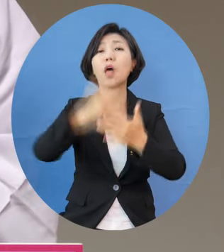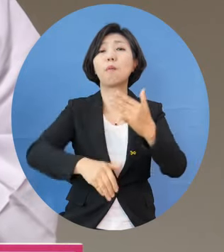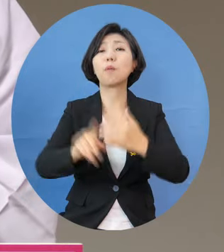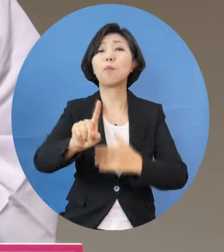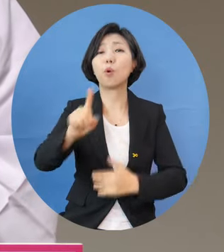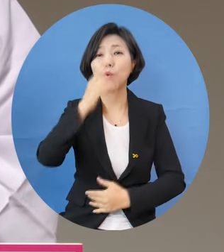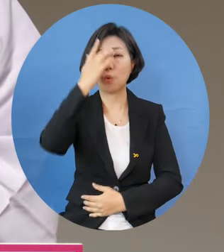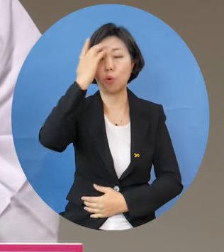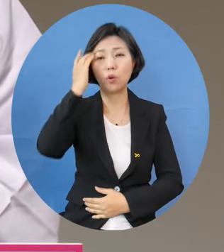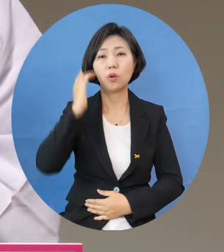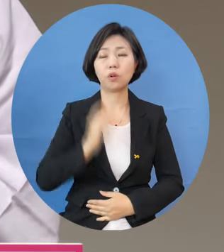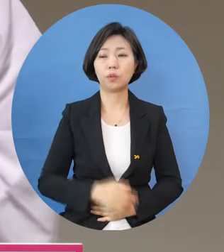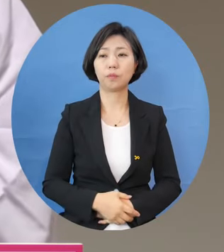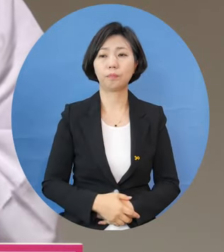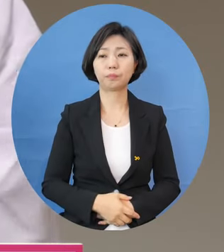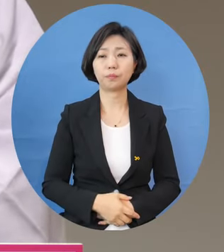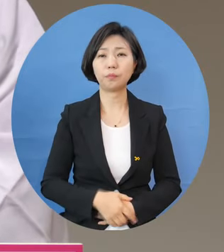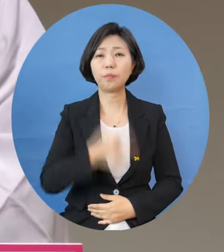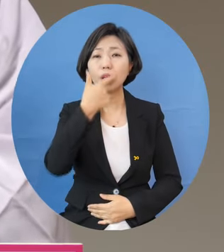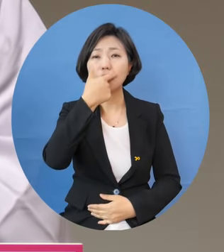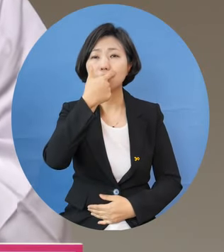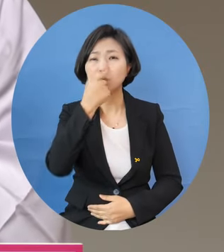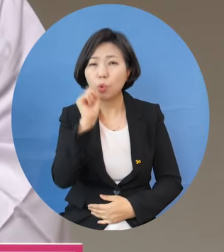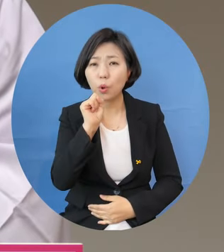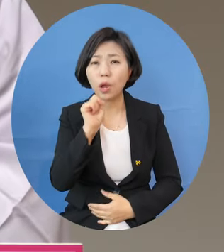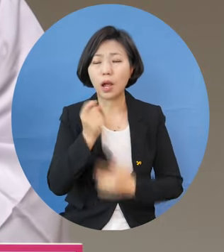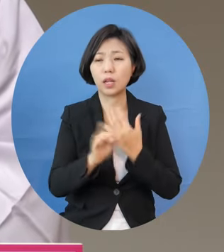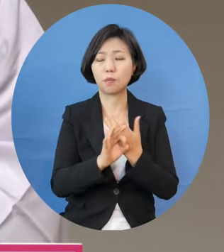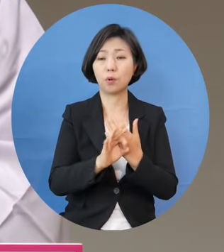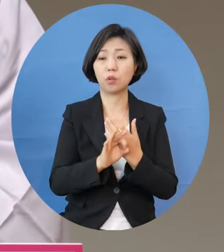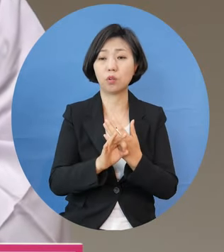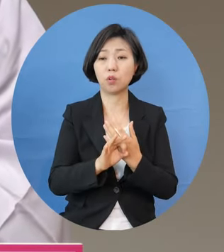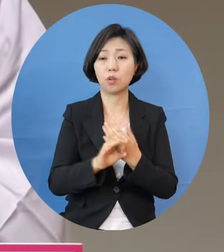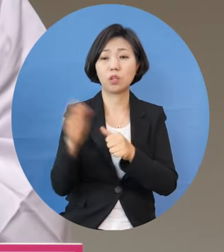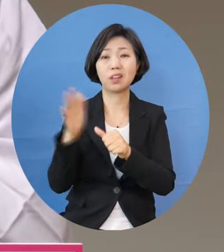예? 아니 그러니까 미달이에요. 지금